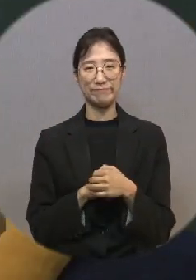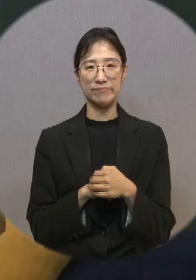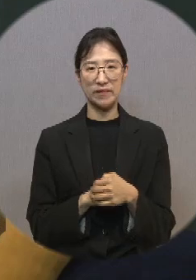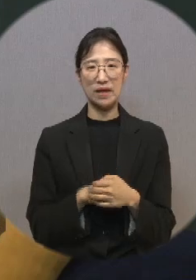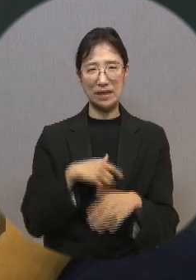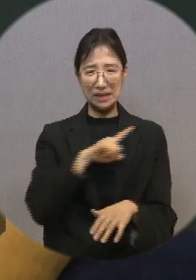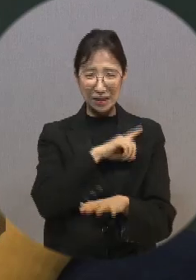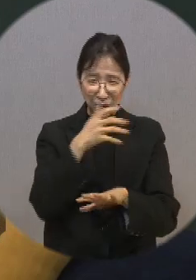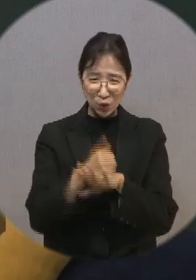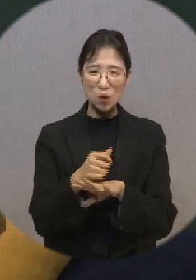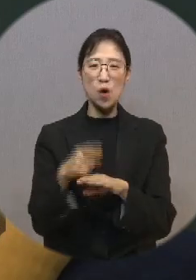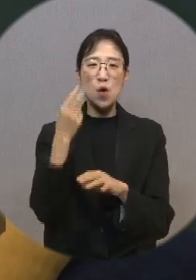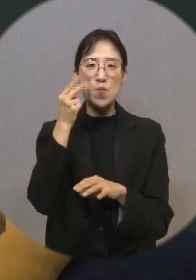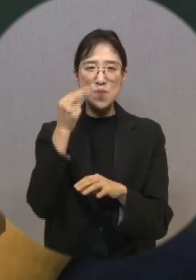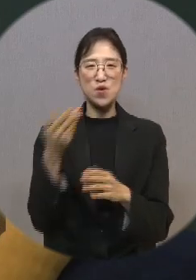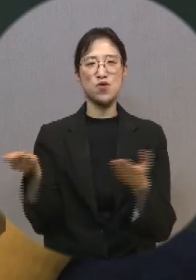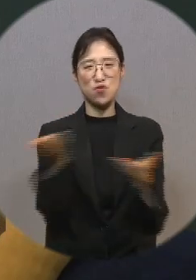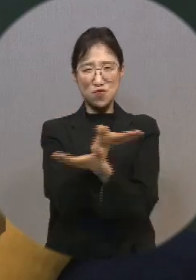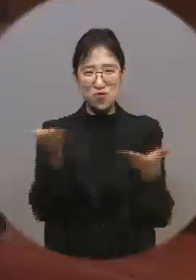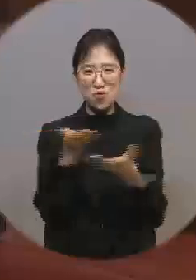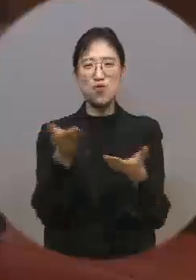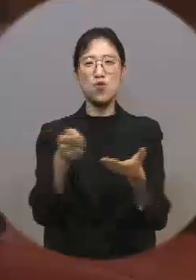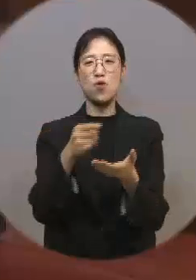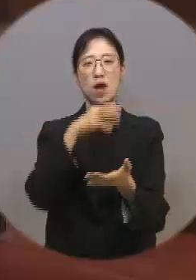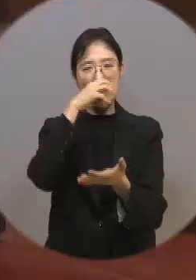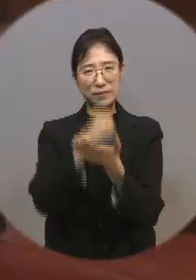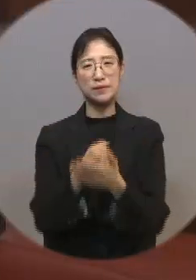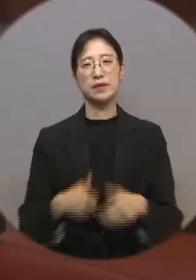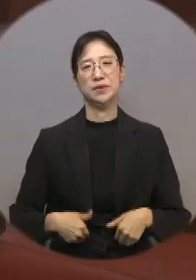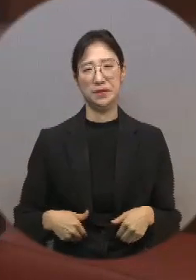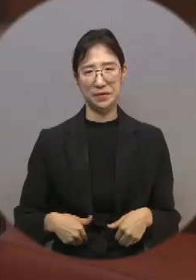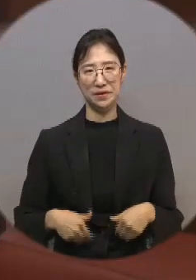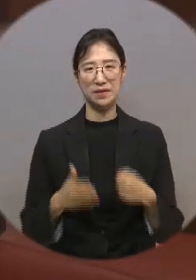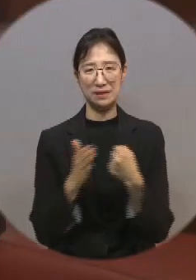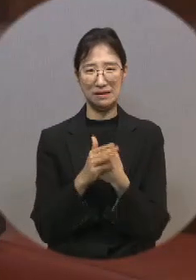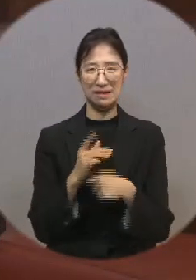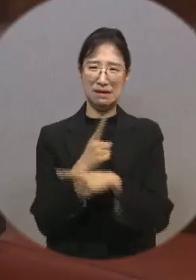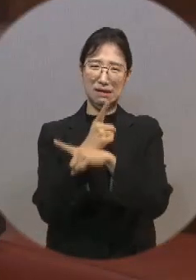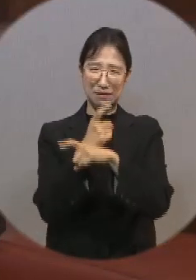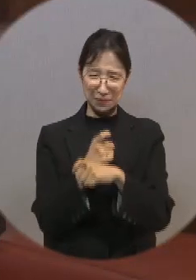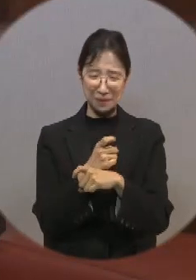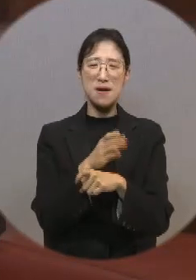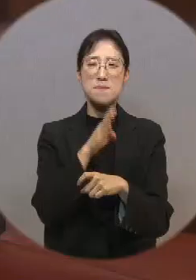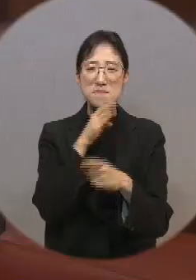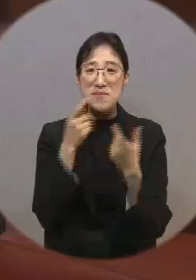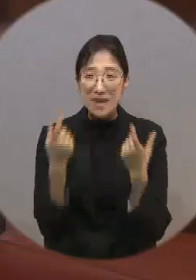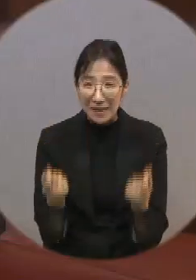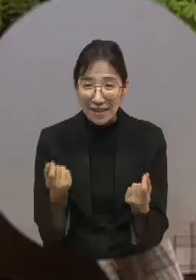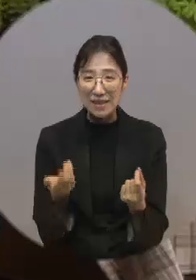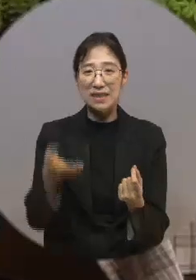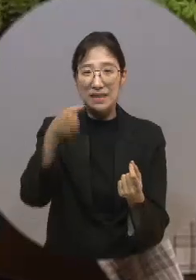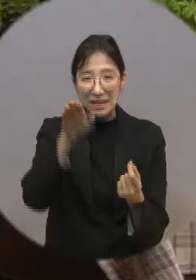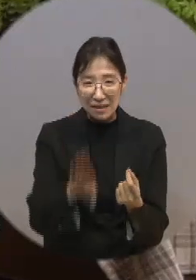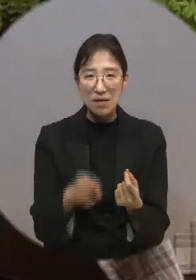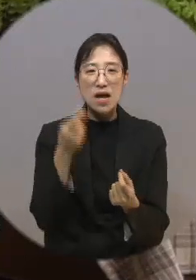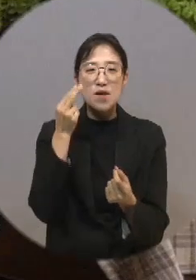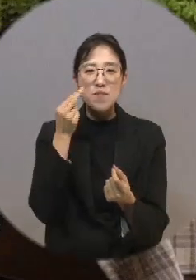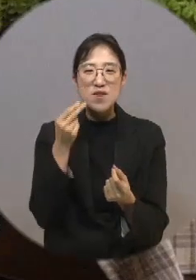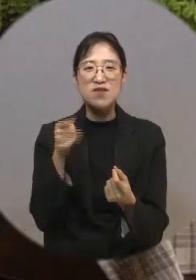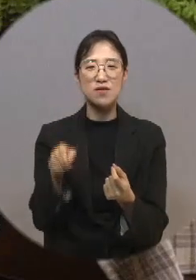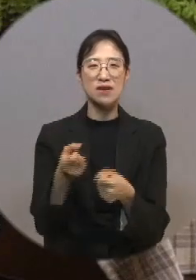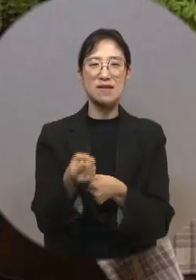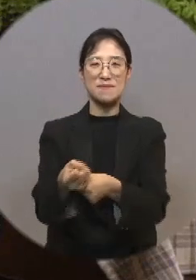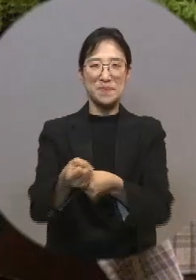이제 미국과 국교 정상화를 해야 되거든요. 네. 그렇기 때문에 이제 대적 그 노선이 분명함에도 불구하고 미국과 밀당을